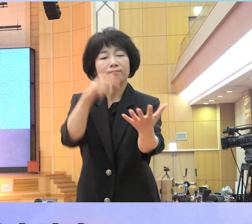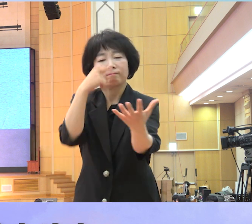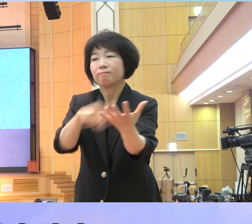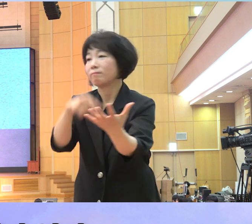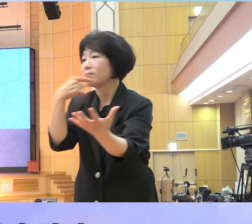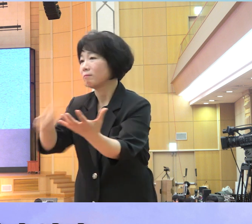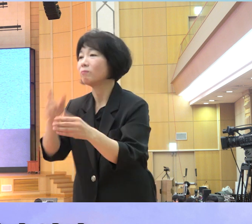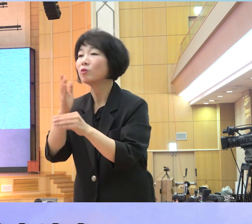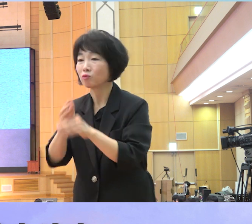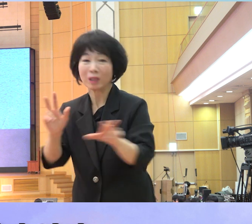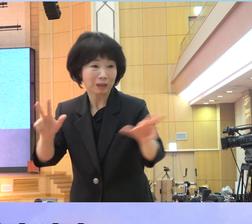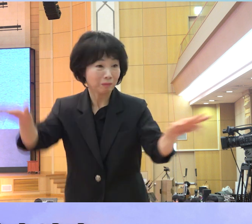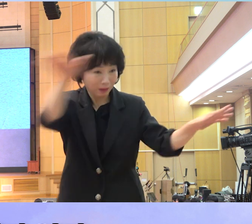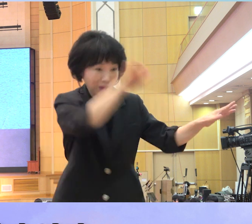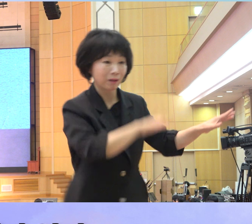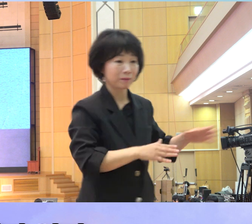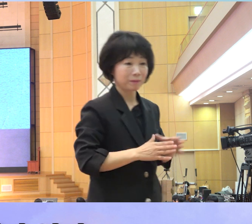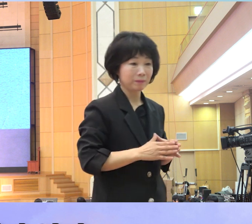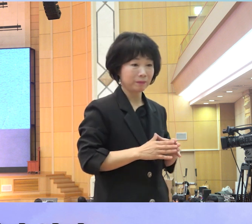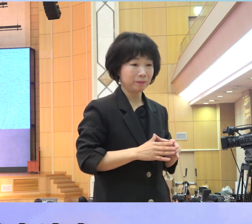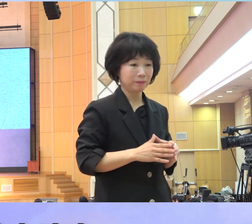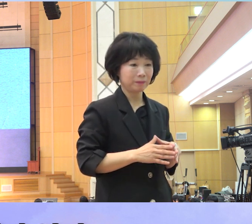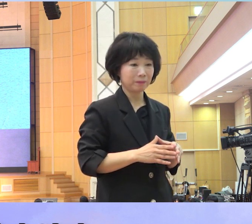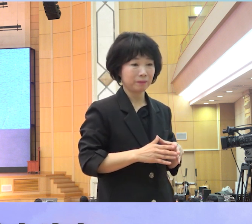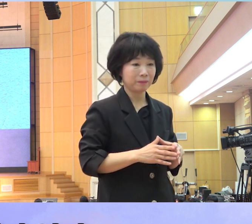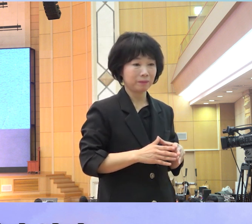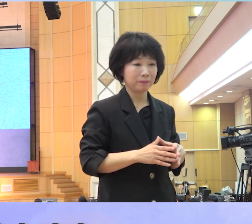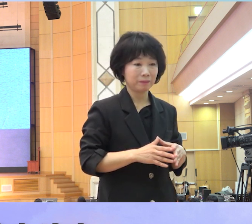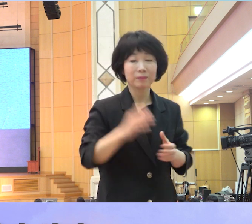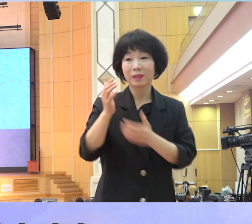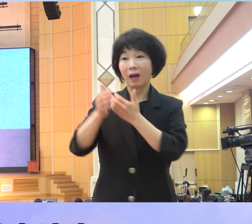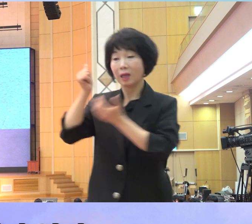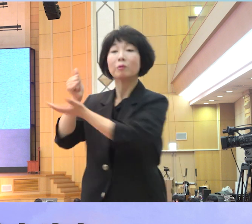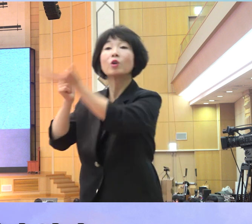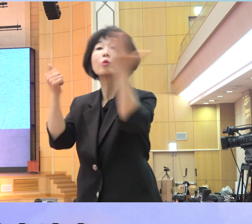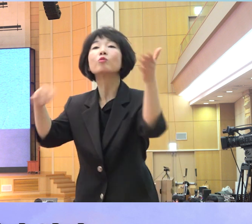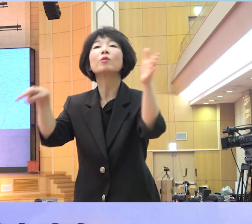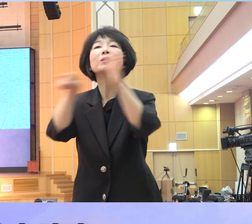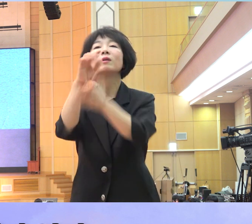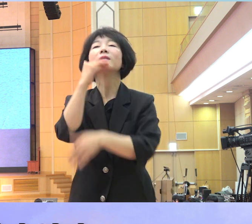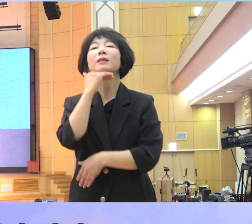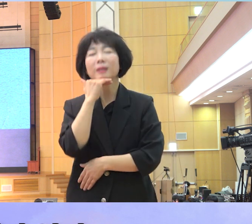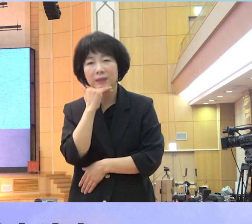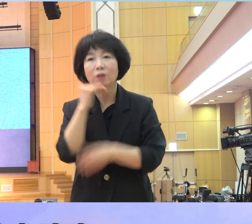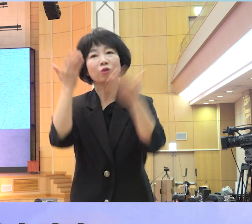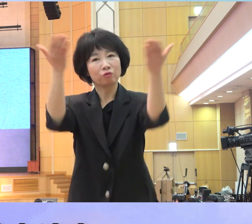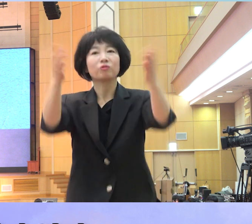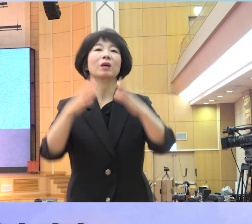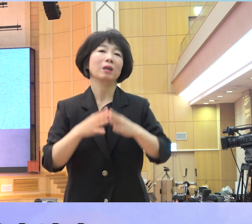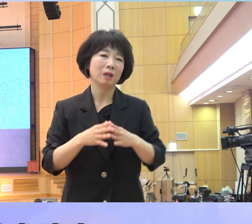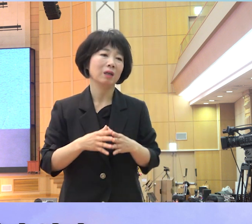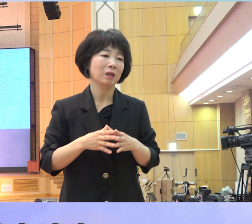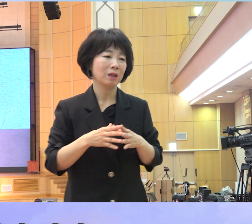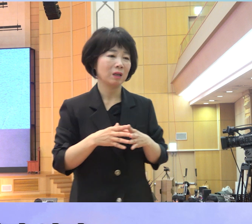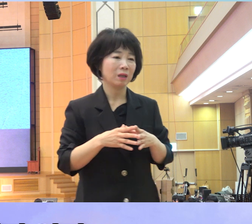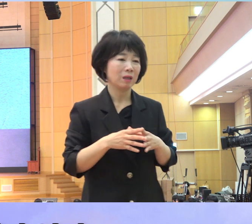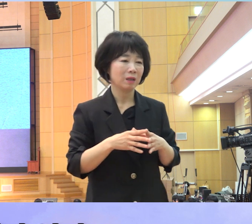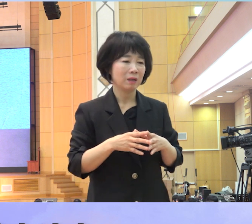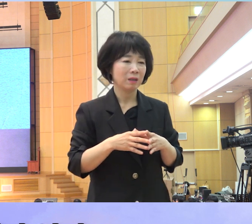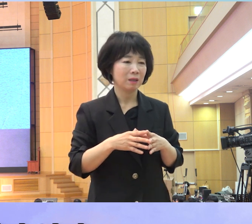있지만 하나님이 우리를 기다려주고 있는 거예요. 아직 받을 때가 아니야.